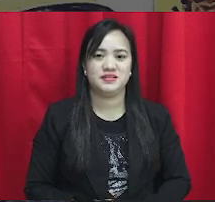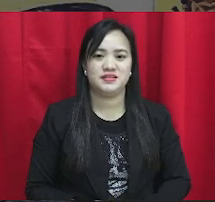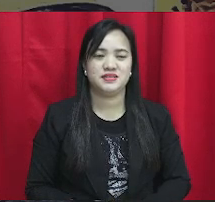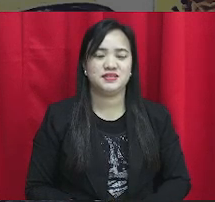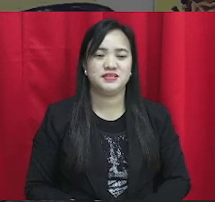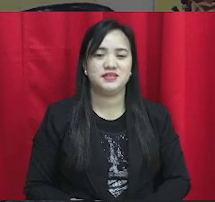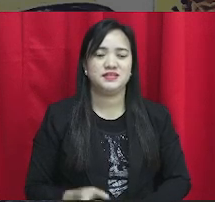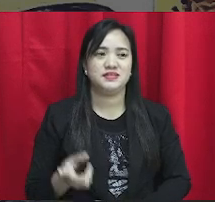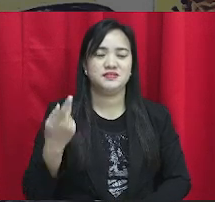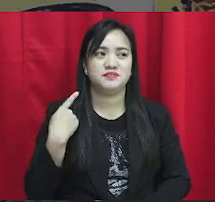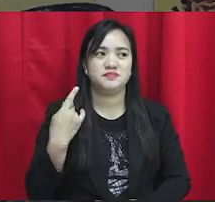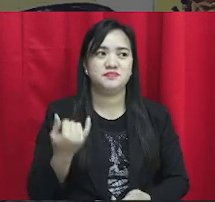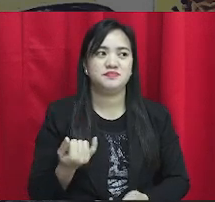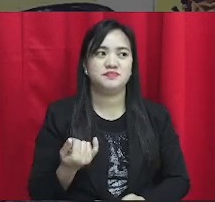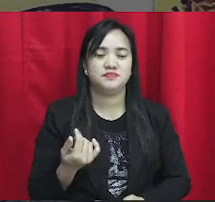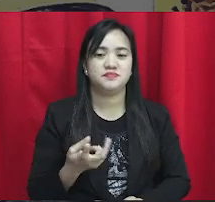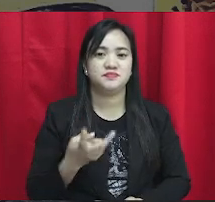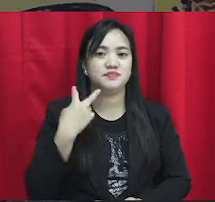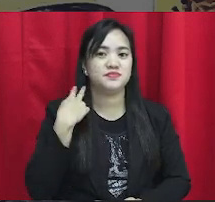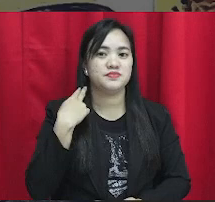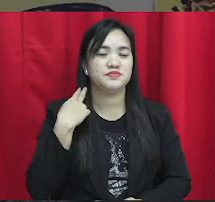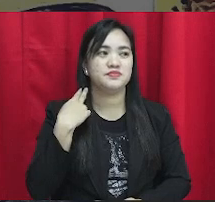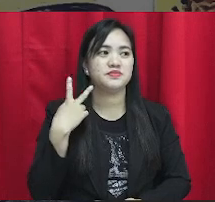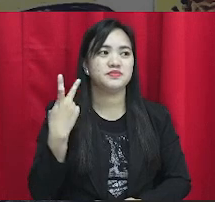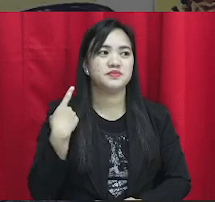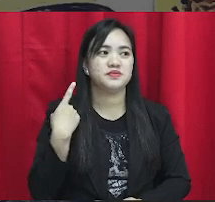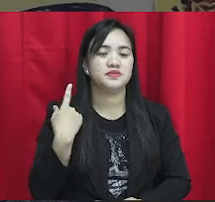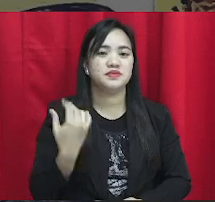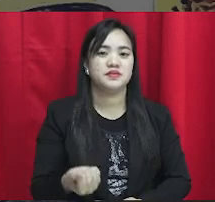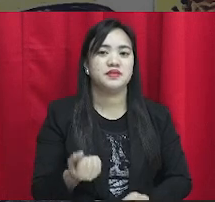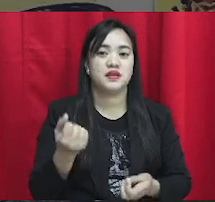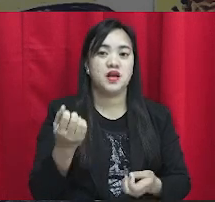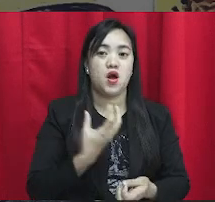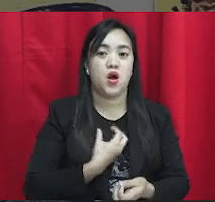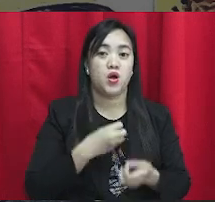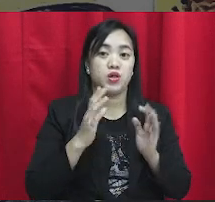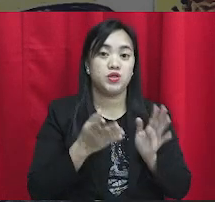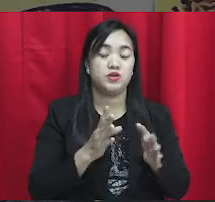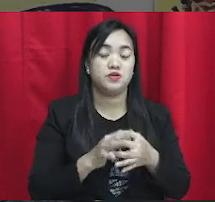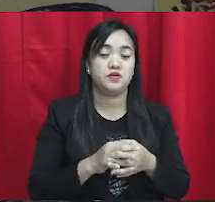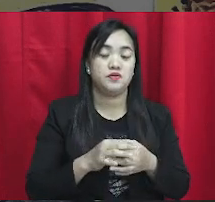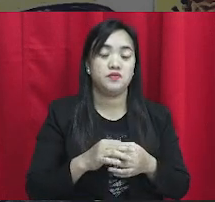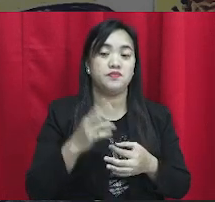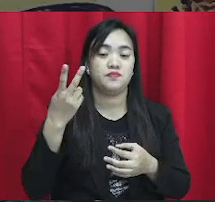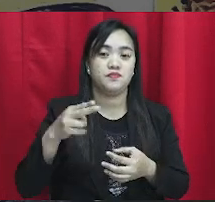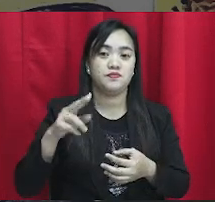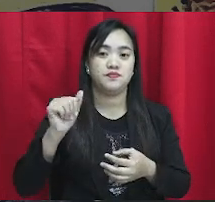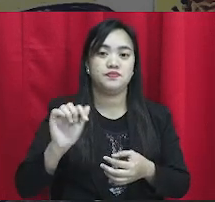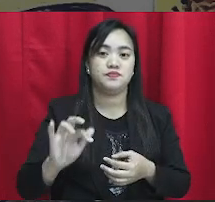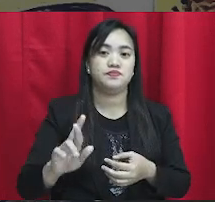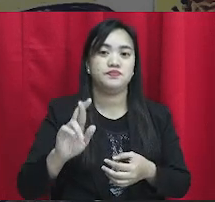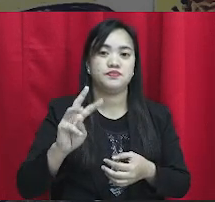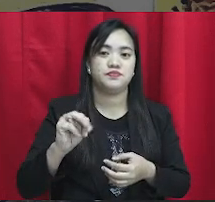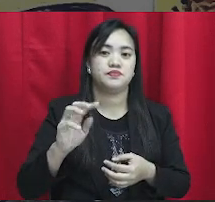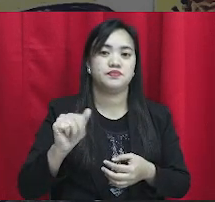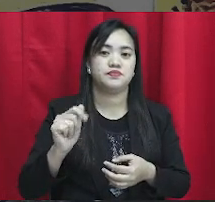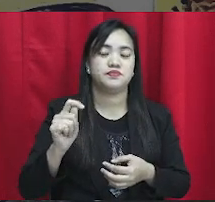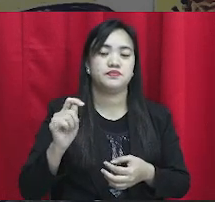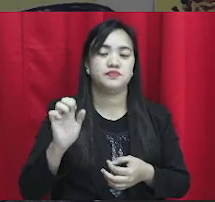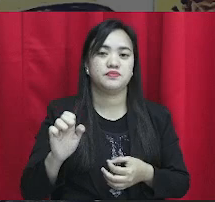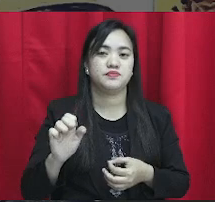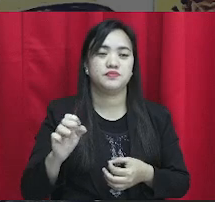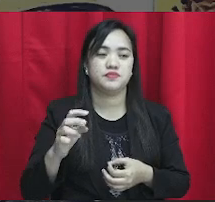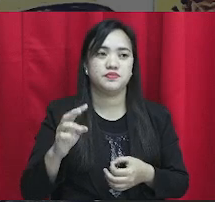natin si nanay. Yes, at yung kasama niyo po ay may-ari po ng Hermit Salon. Kaya sila po ay